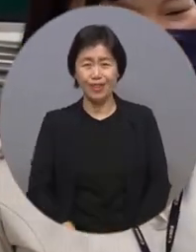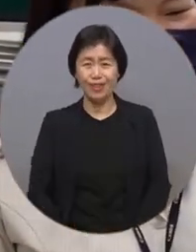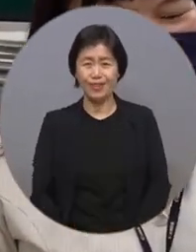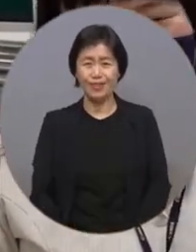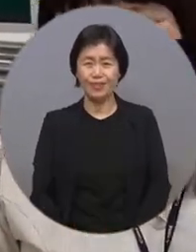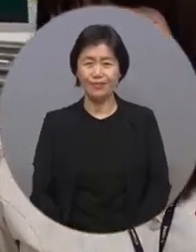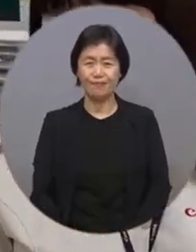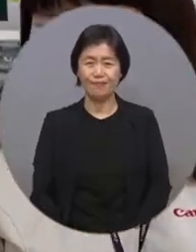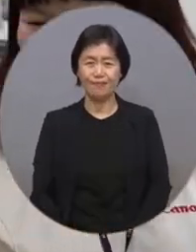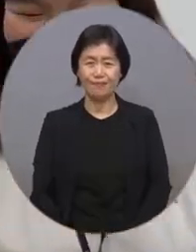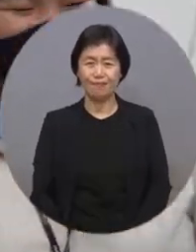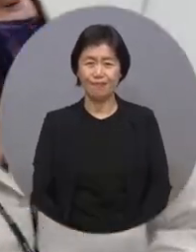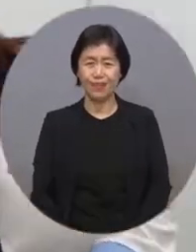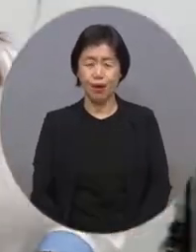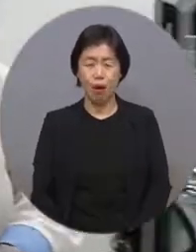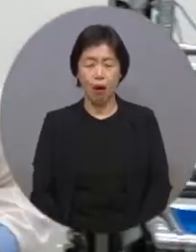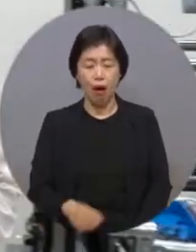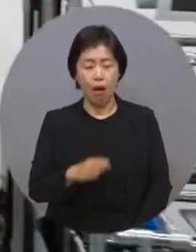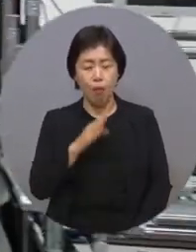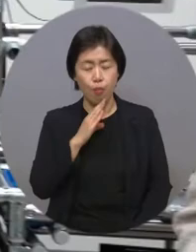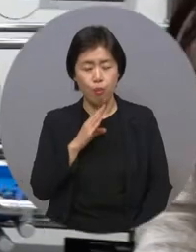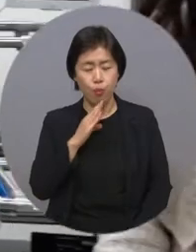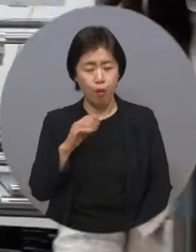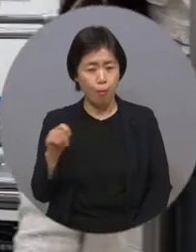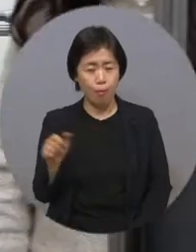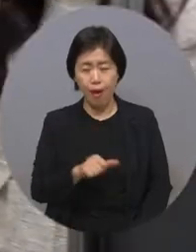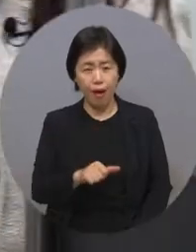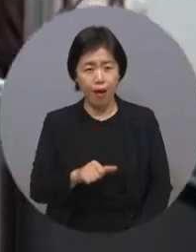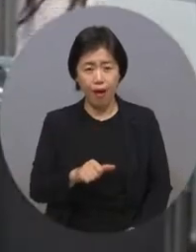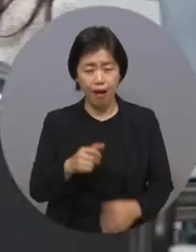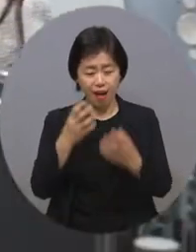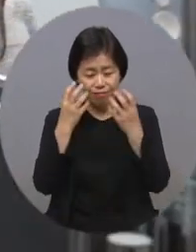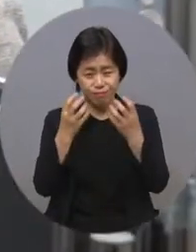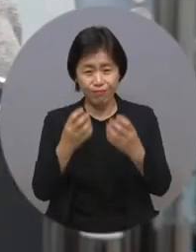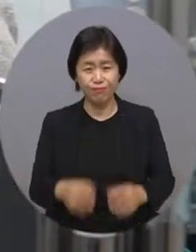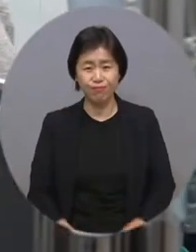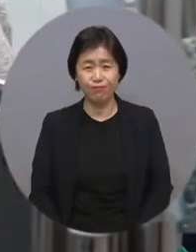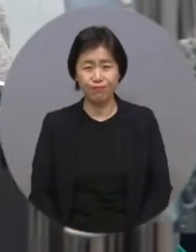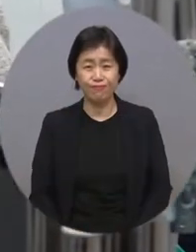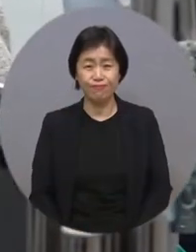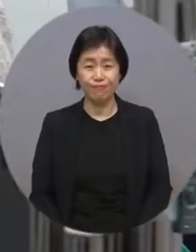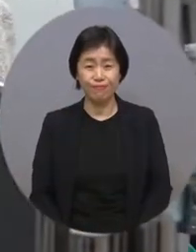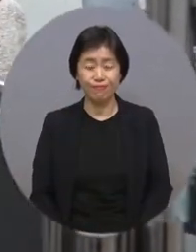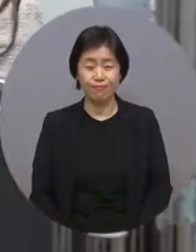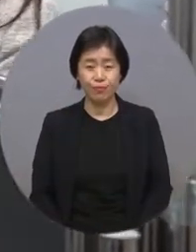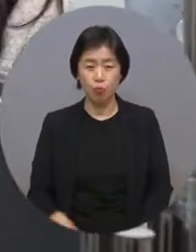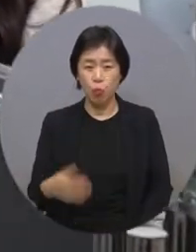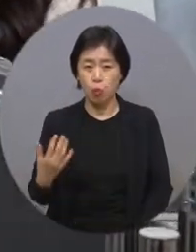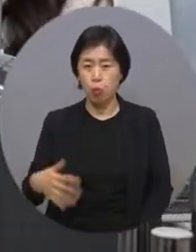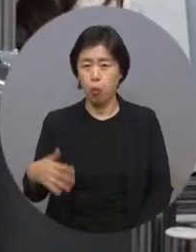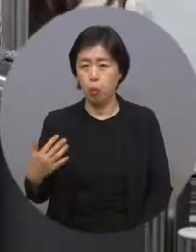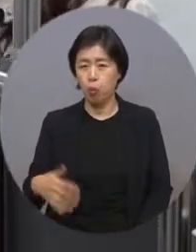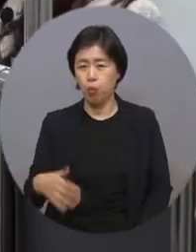이런 거 하는 거. 아, 지금, 와, 진짜 빨리 하셨네요.